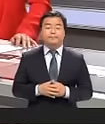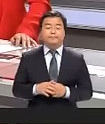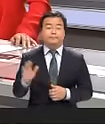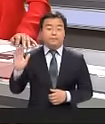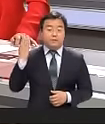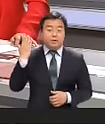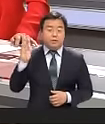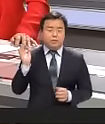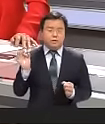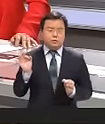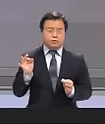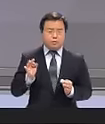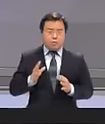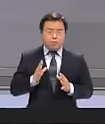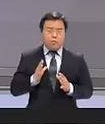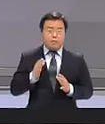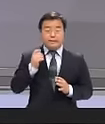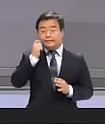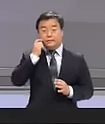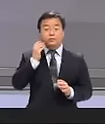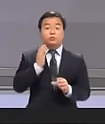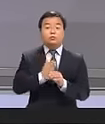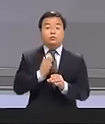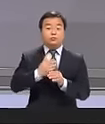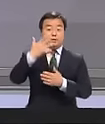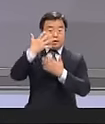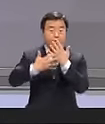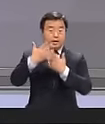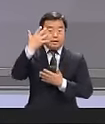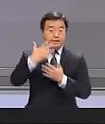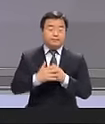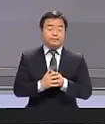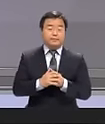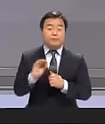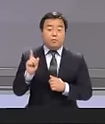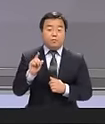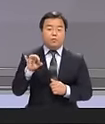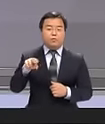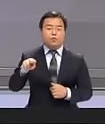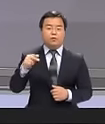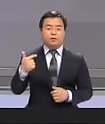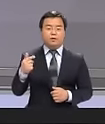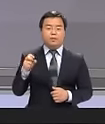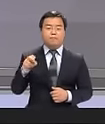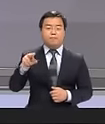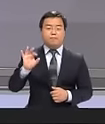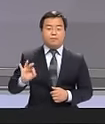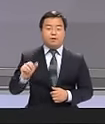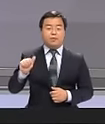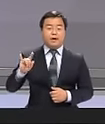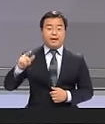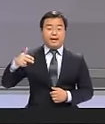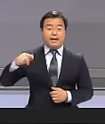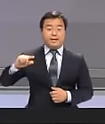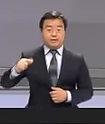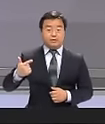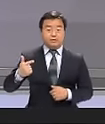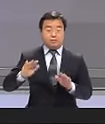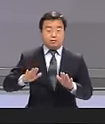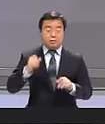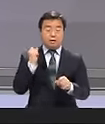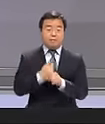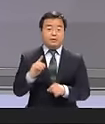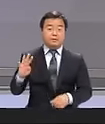최근 깜짝 흥행 가도를 달리는 영화가 있습니다. 네. 영화 연평해전. 네. 관객 400만을 벌써 돌파를 했는데 네.